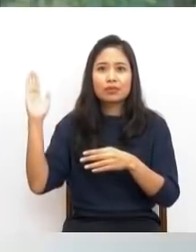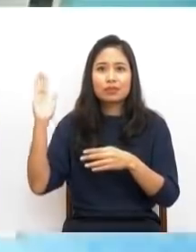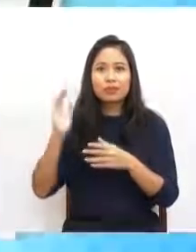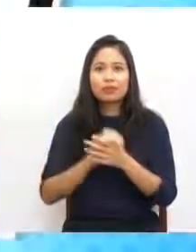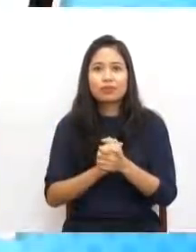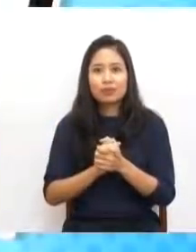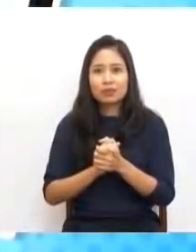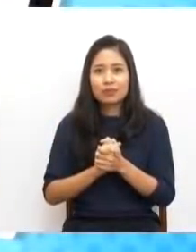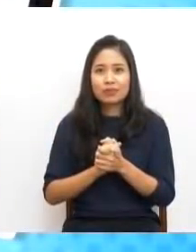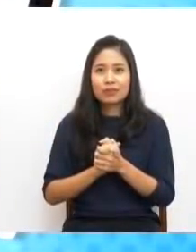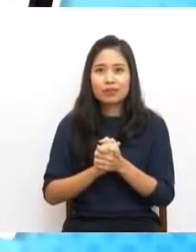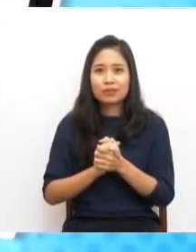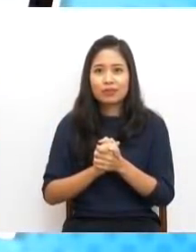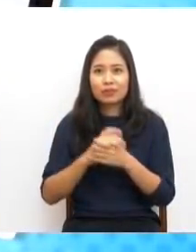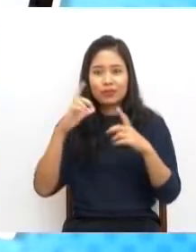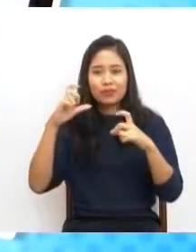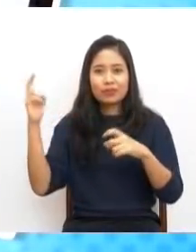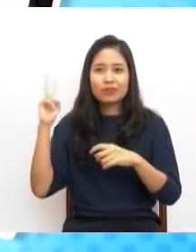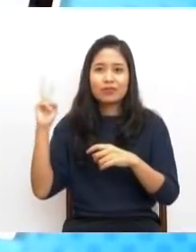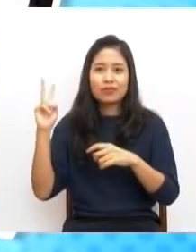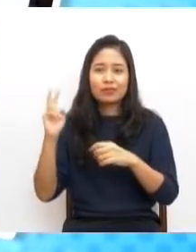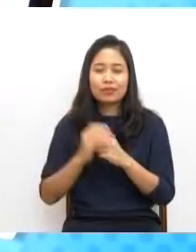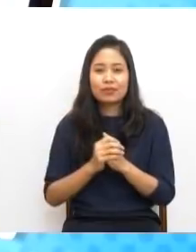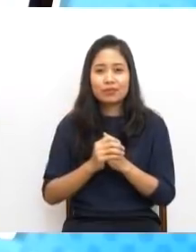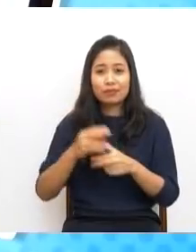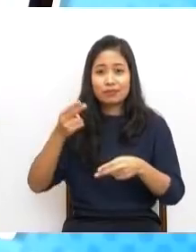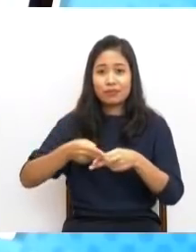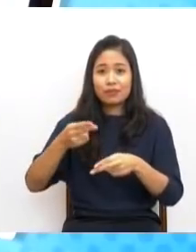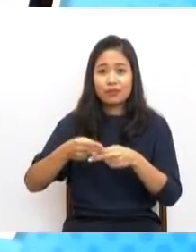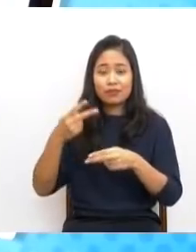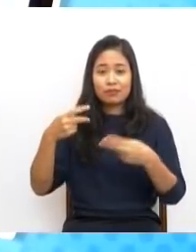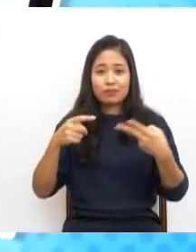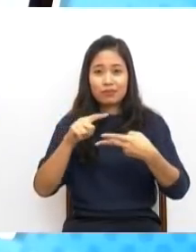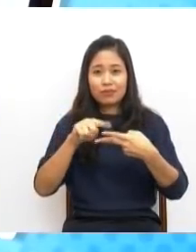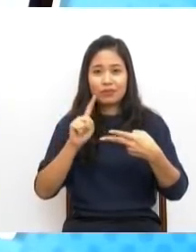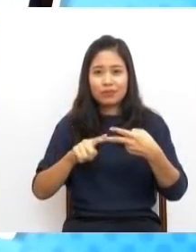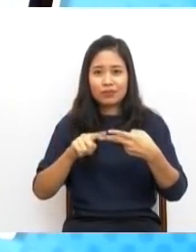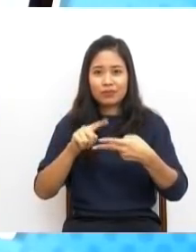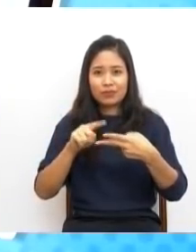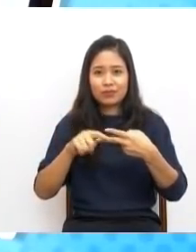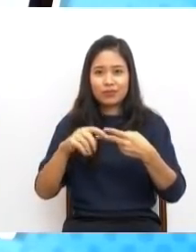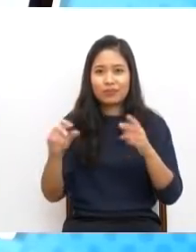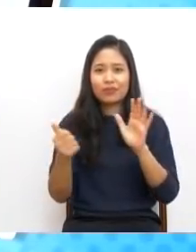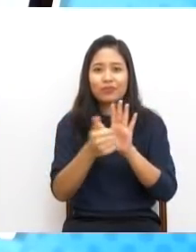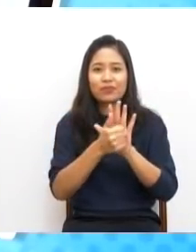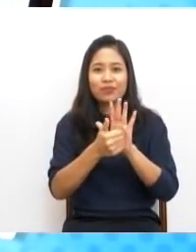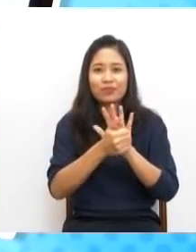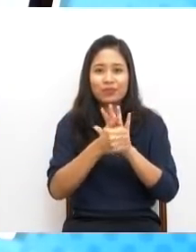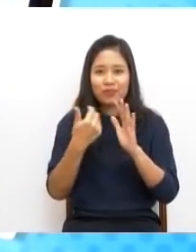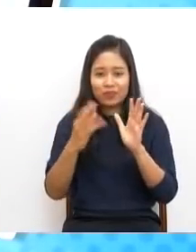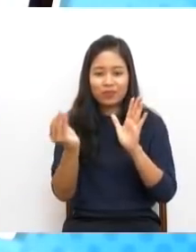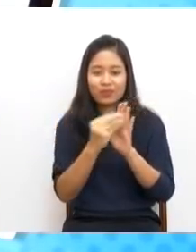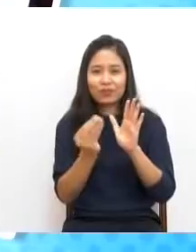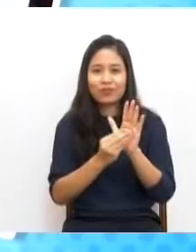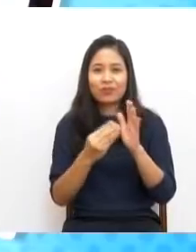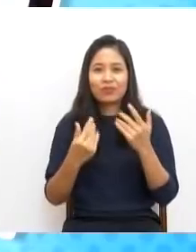คุณจันเพ็ญหงอินนะคะจะเป็นชื่อที่เราประกาศก็คือจะเป็นชื่อที่ท่านใช้บน Facebook นั่นเองนะคะเดี๋ยวทีมงานของเราจะ